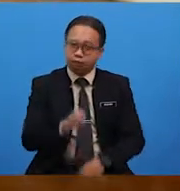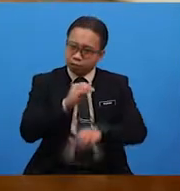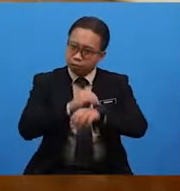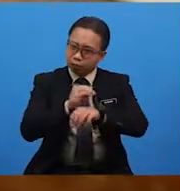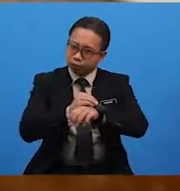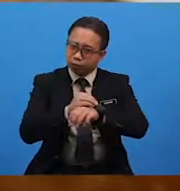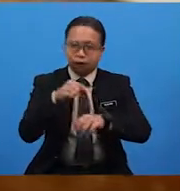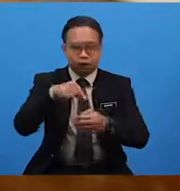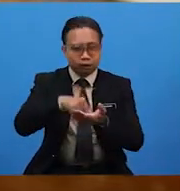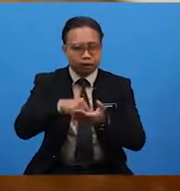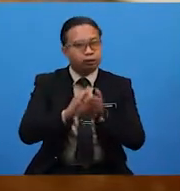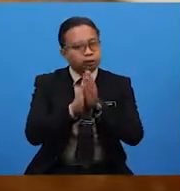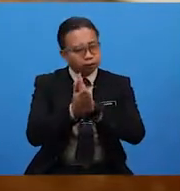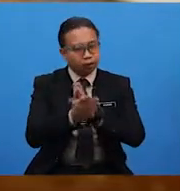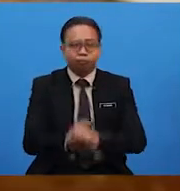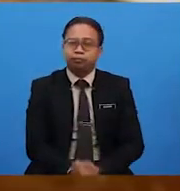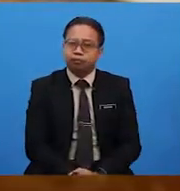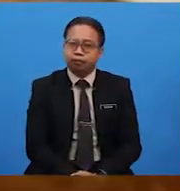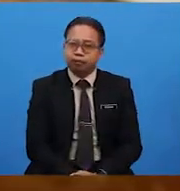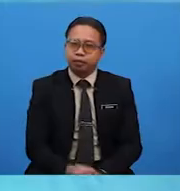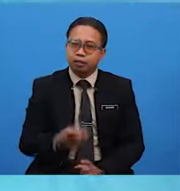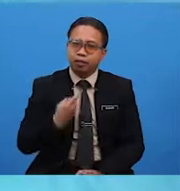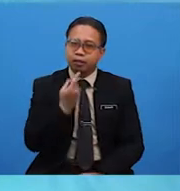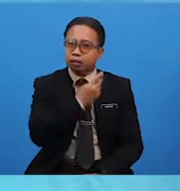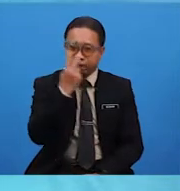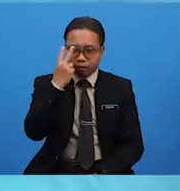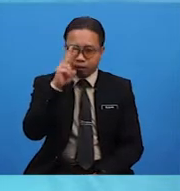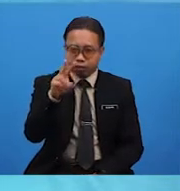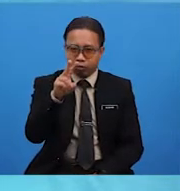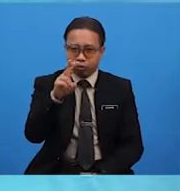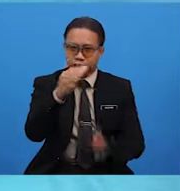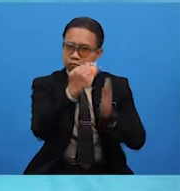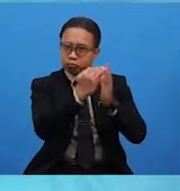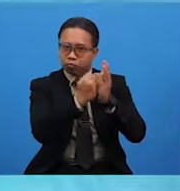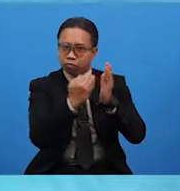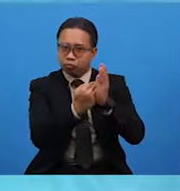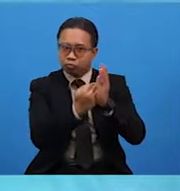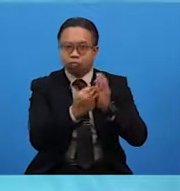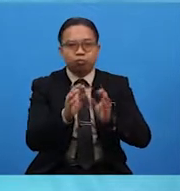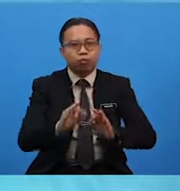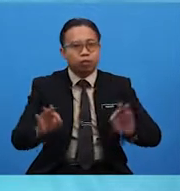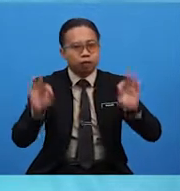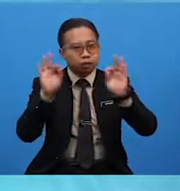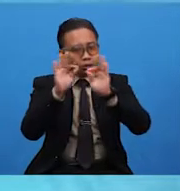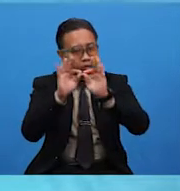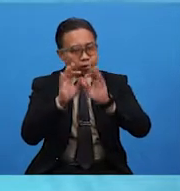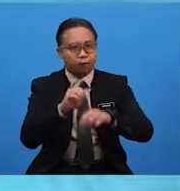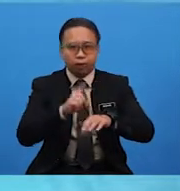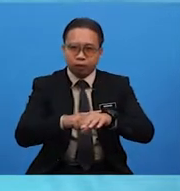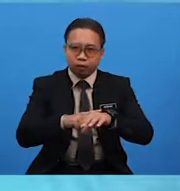berlaku Oke adanya sebenarnya kalau Andaikata kita saksikan catatan yang bertajuk The Sleep C pada tahun